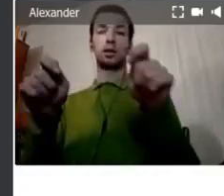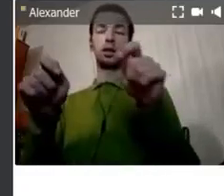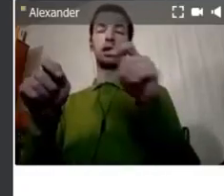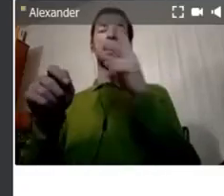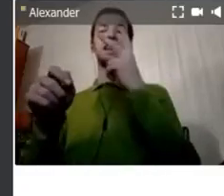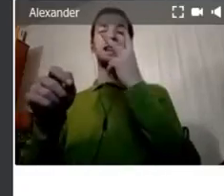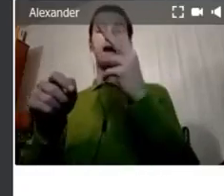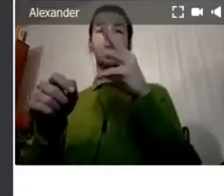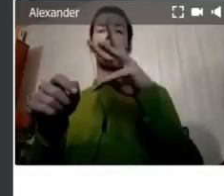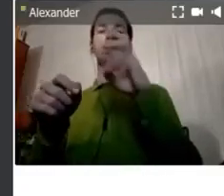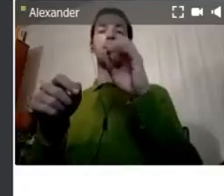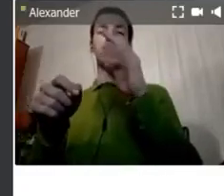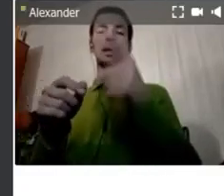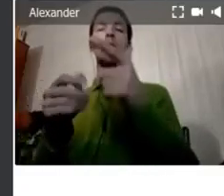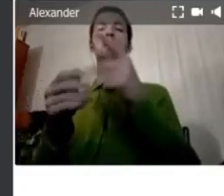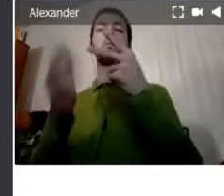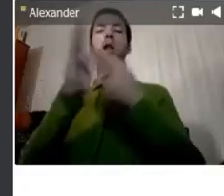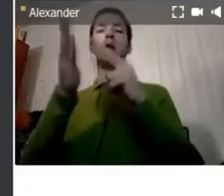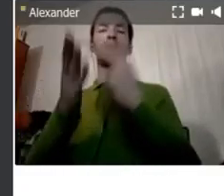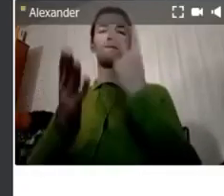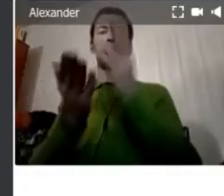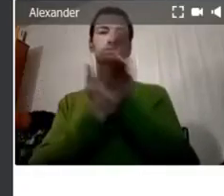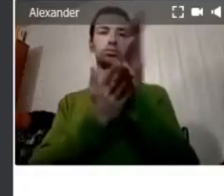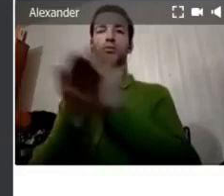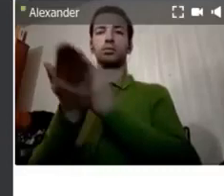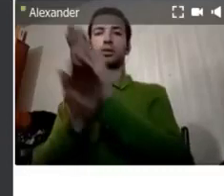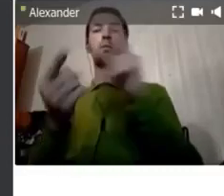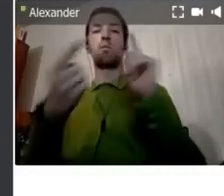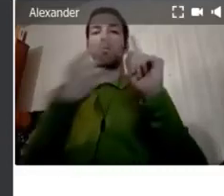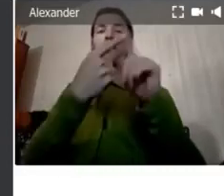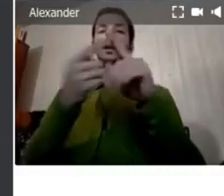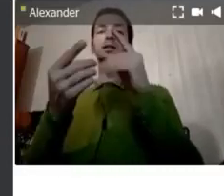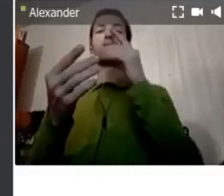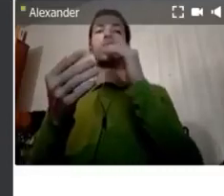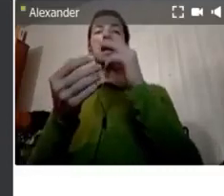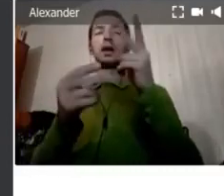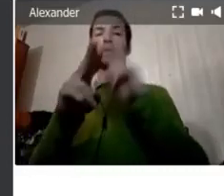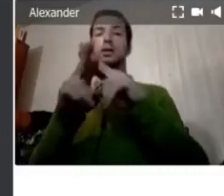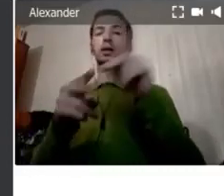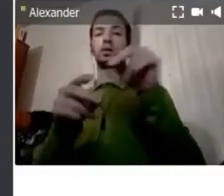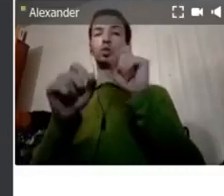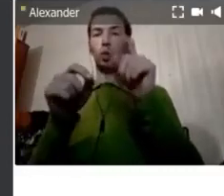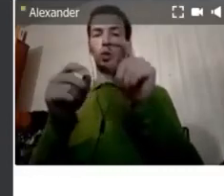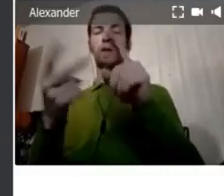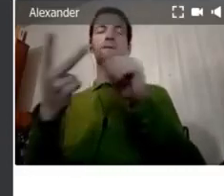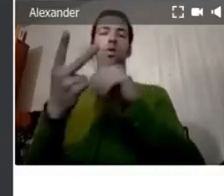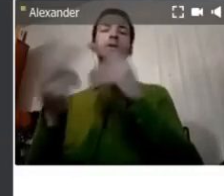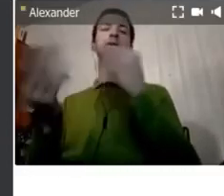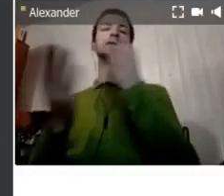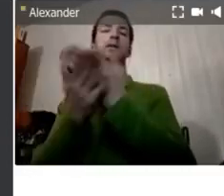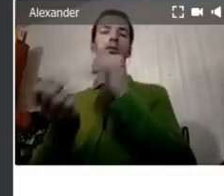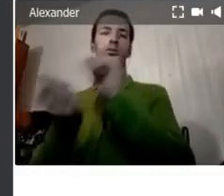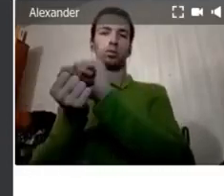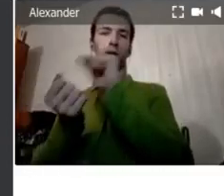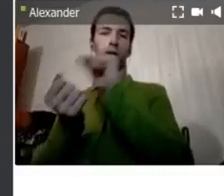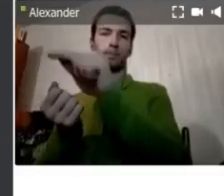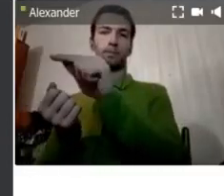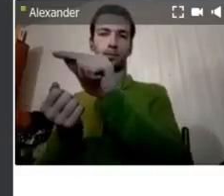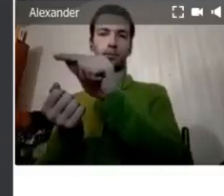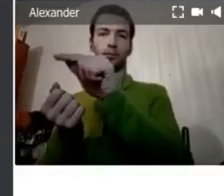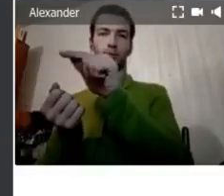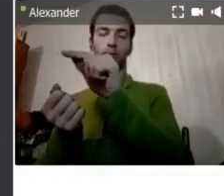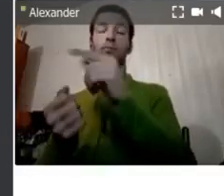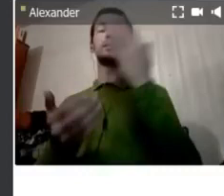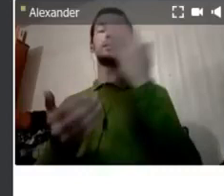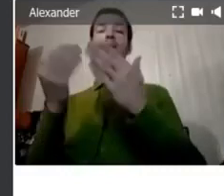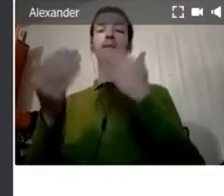уже подстраховались, потому что после конвертации ценных бумаг в акции вы будете зарабатывать очень и очень